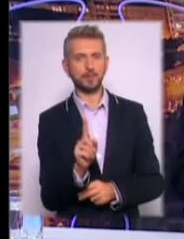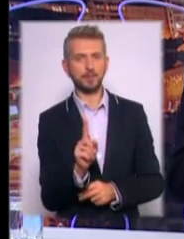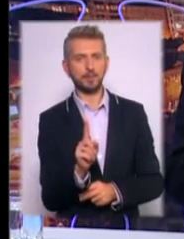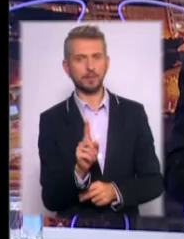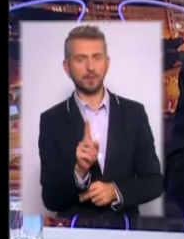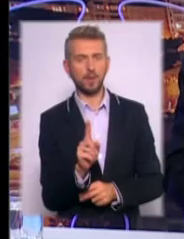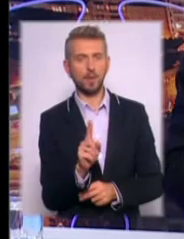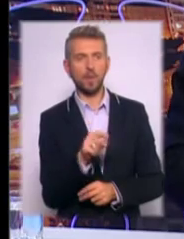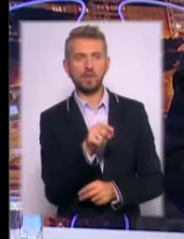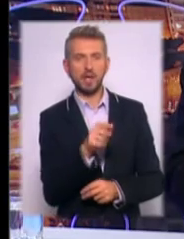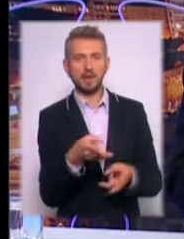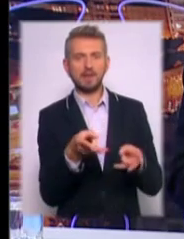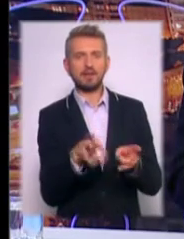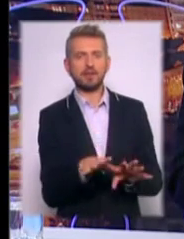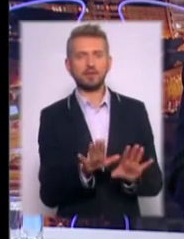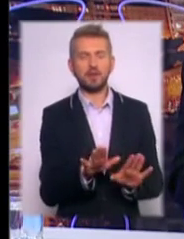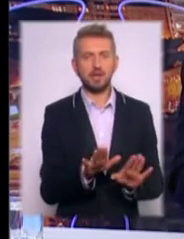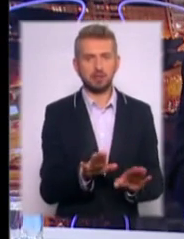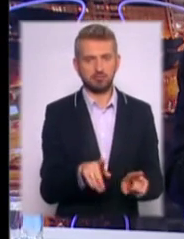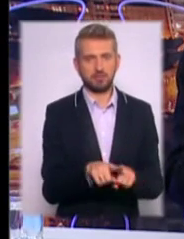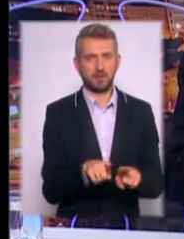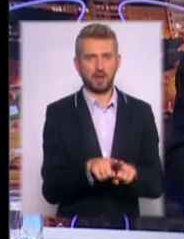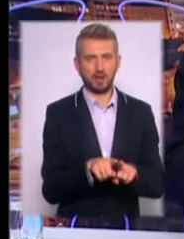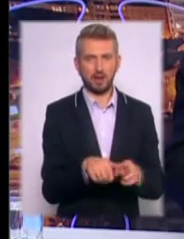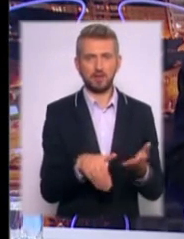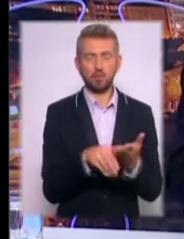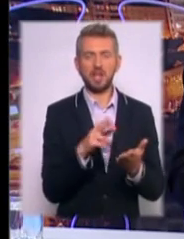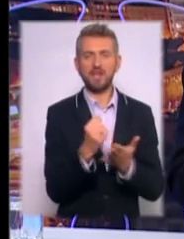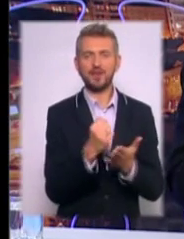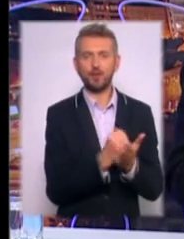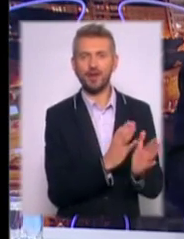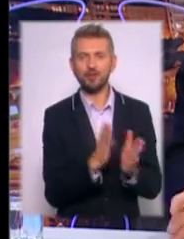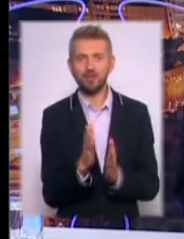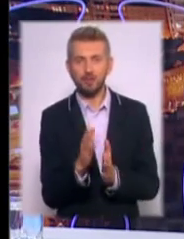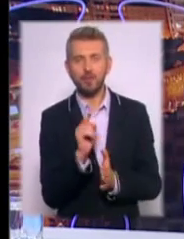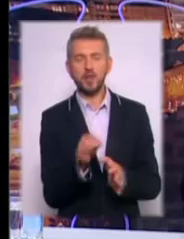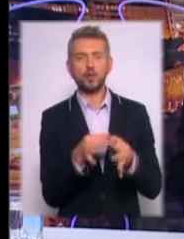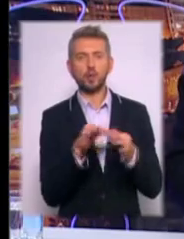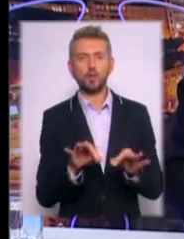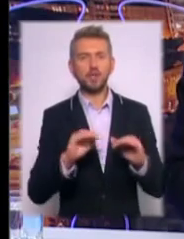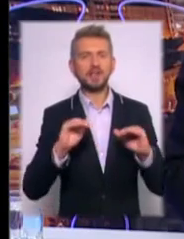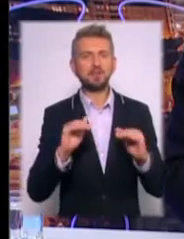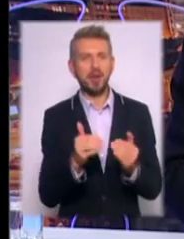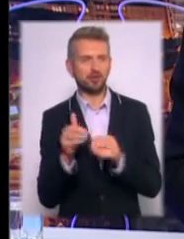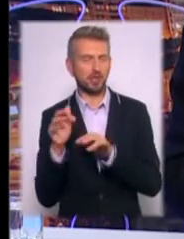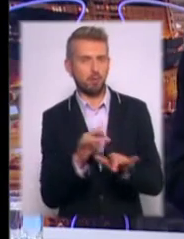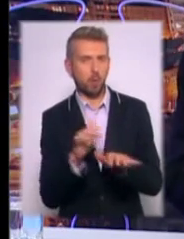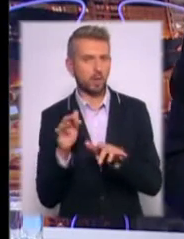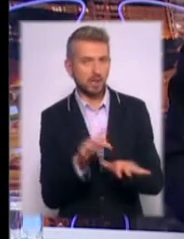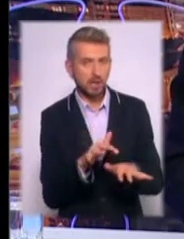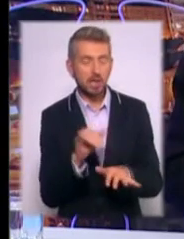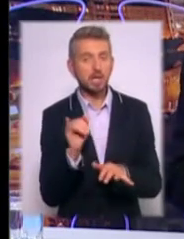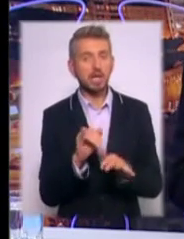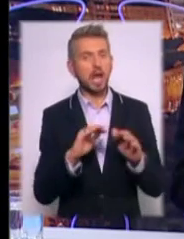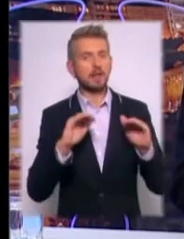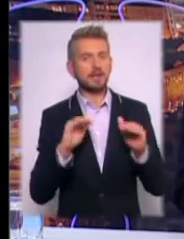в них залишився тільки такий інструмент, як візовий режим, який дозволить зменшити цей потік і, відповідно,